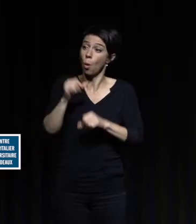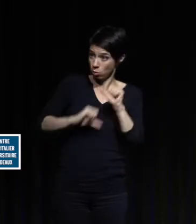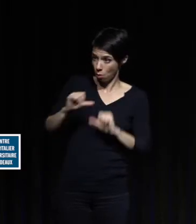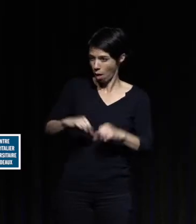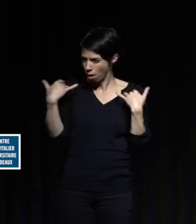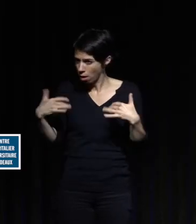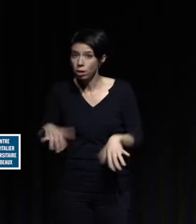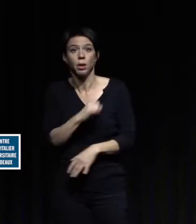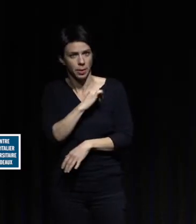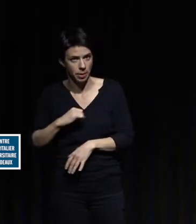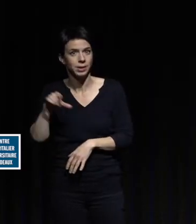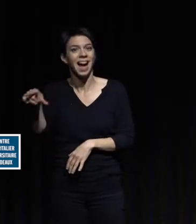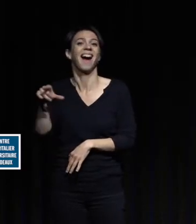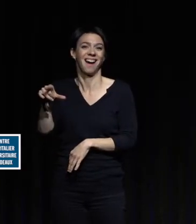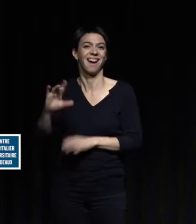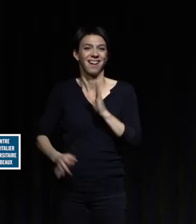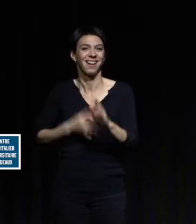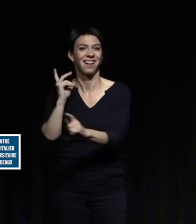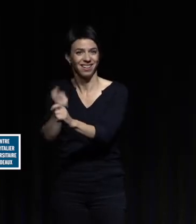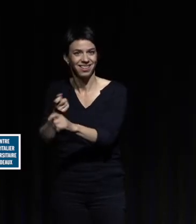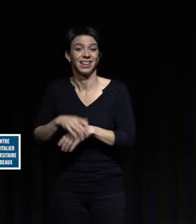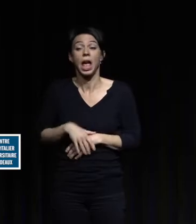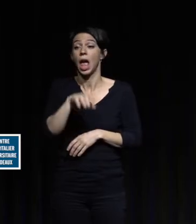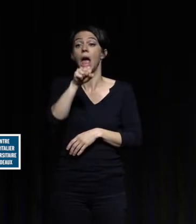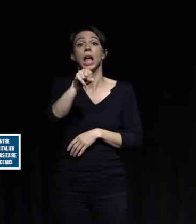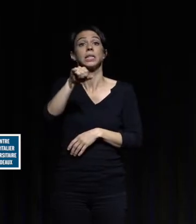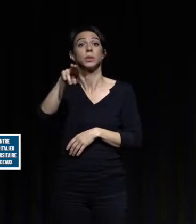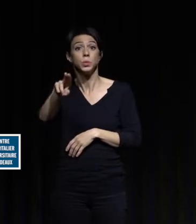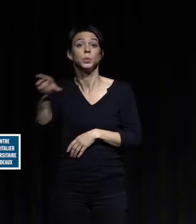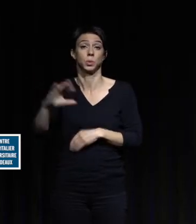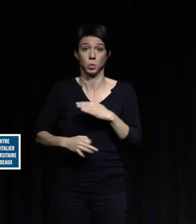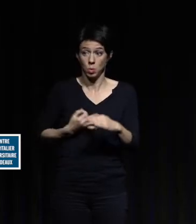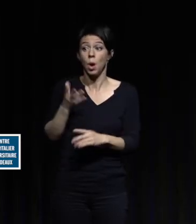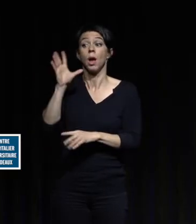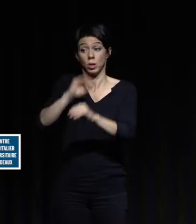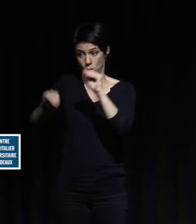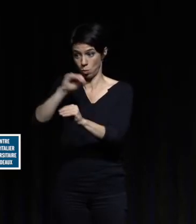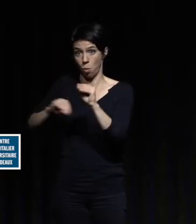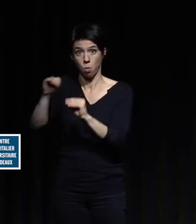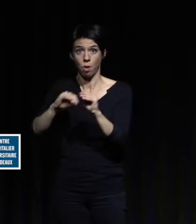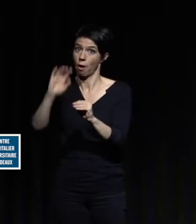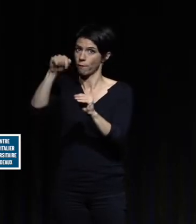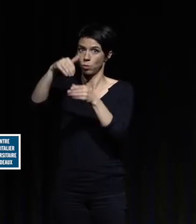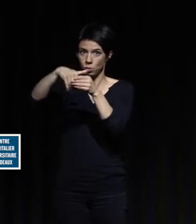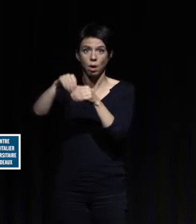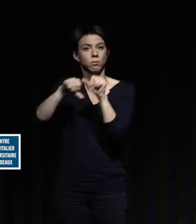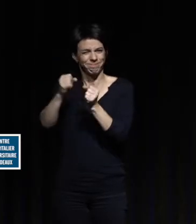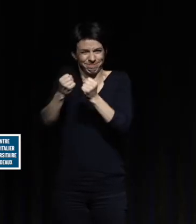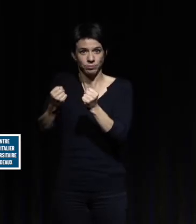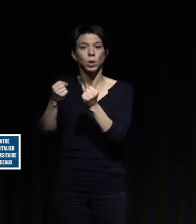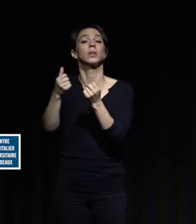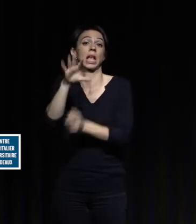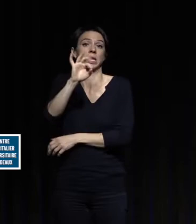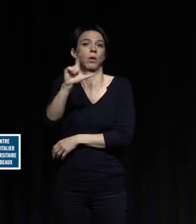Et le seul SIU thérapeutique est celui qui est fortement dosé, celui qui est à 52 mg.